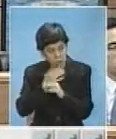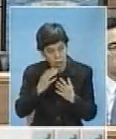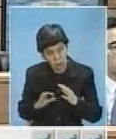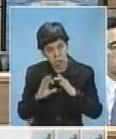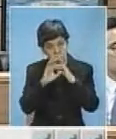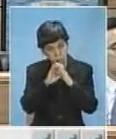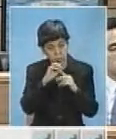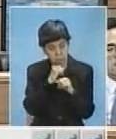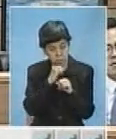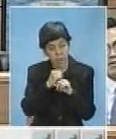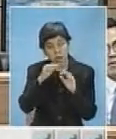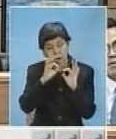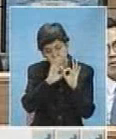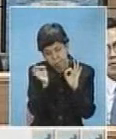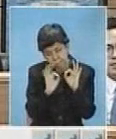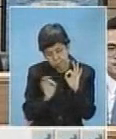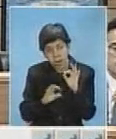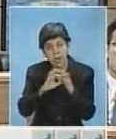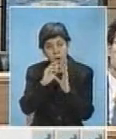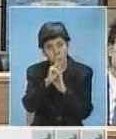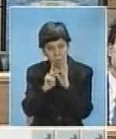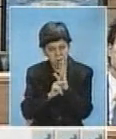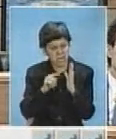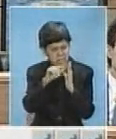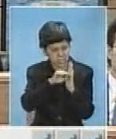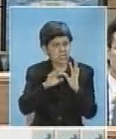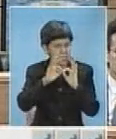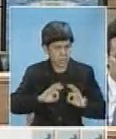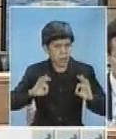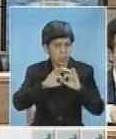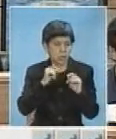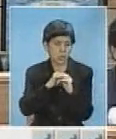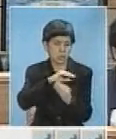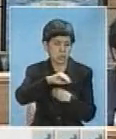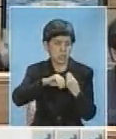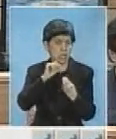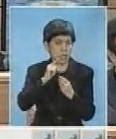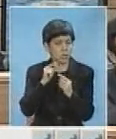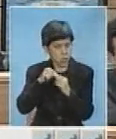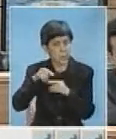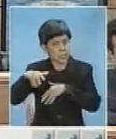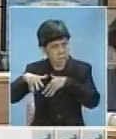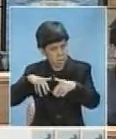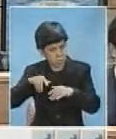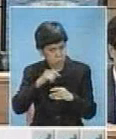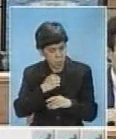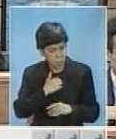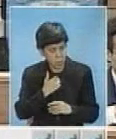มในการพิจารณารายละเอียดของกฎหมายที่มีความสำคัญอย่างยิ่งต่อระบบเศรษฐกิจและพี่น้องประชาชนทั้งสองฉ